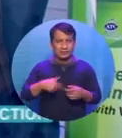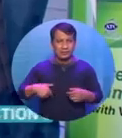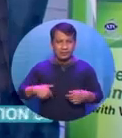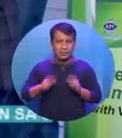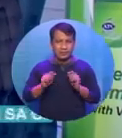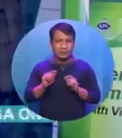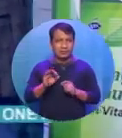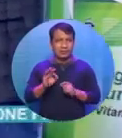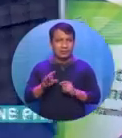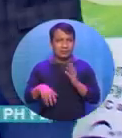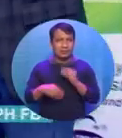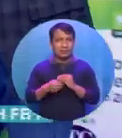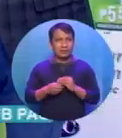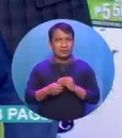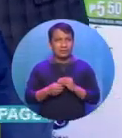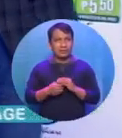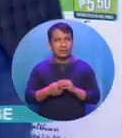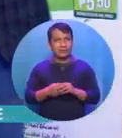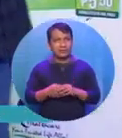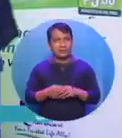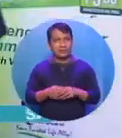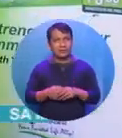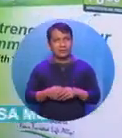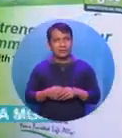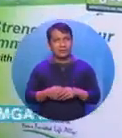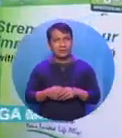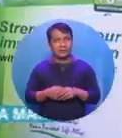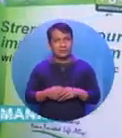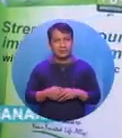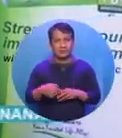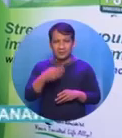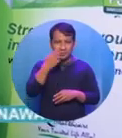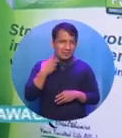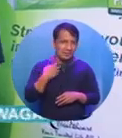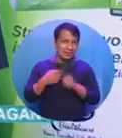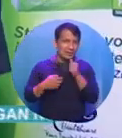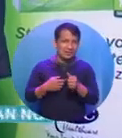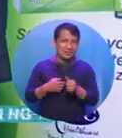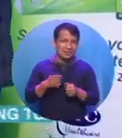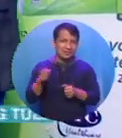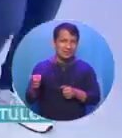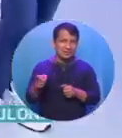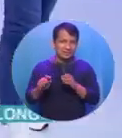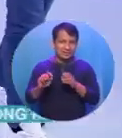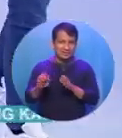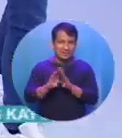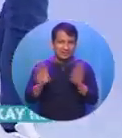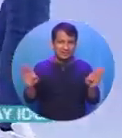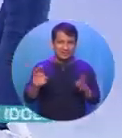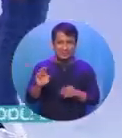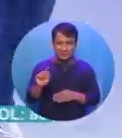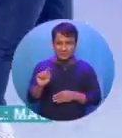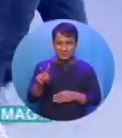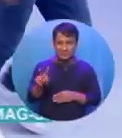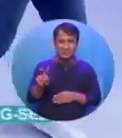natulpo. Tulpo rin, Jay. Madaya ka, mama. Hindi ka nanonood. Tapos, ngayon mo lang ibubukas yung